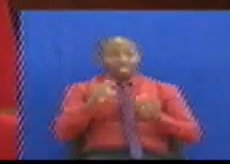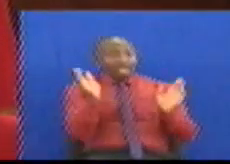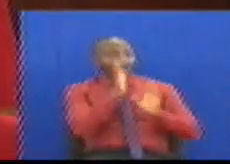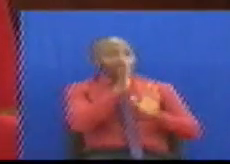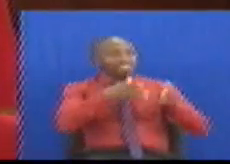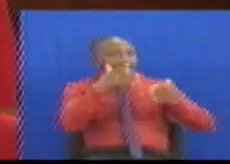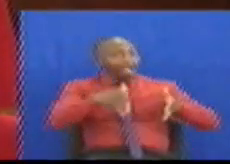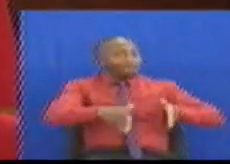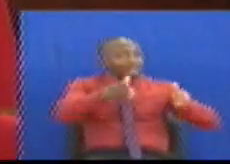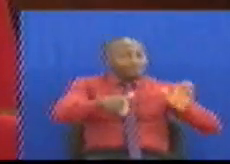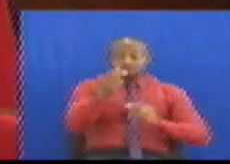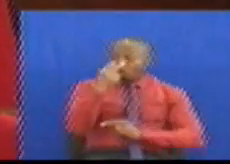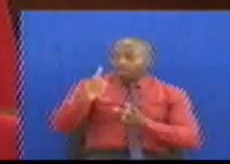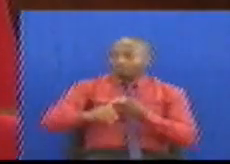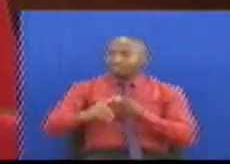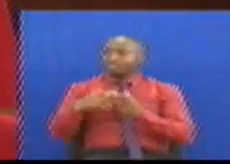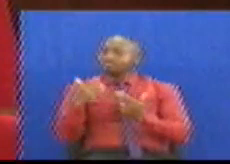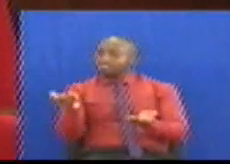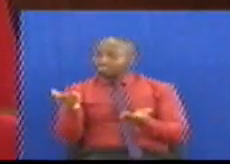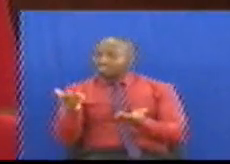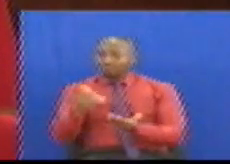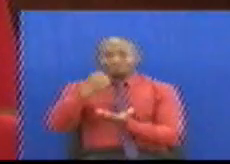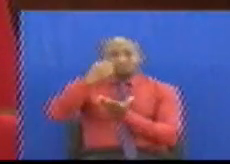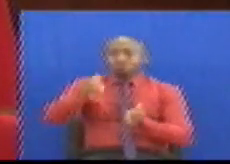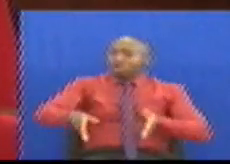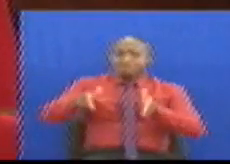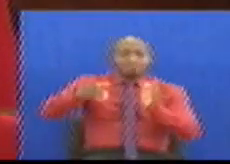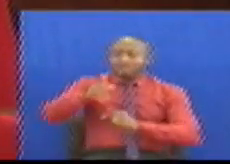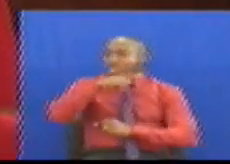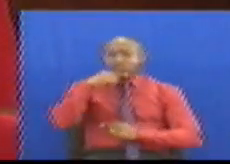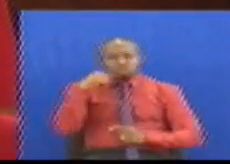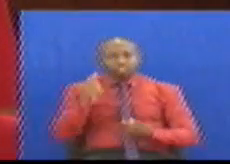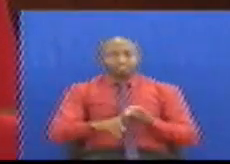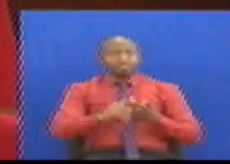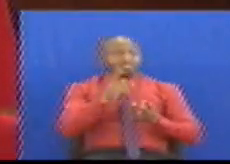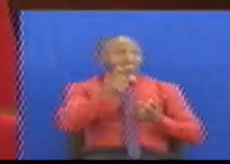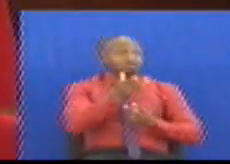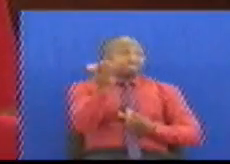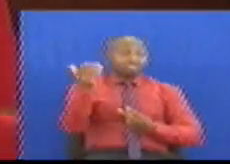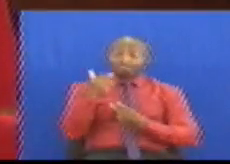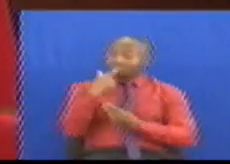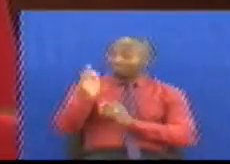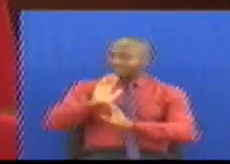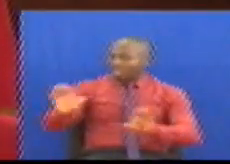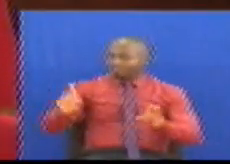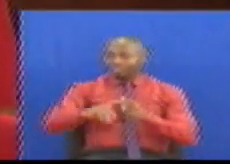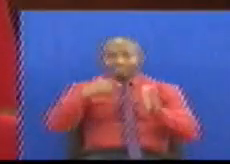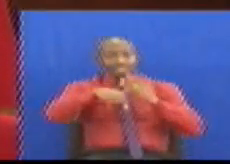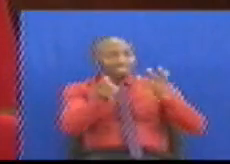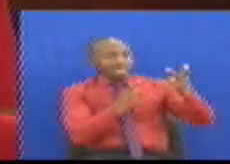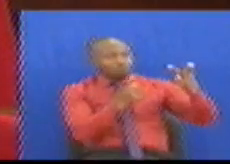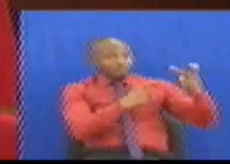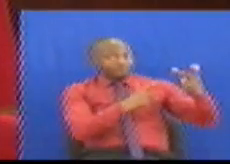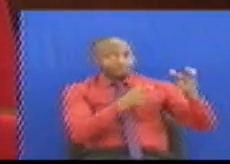tunaiona, pamoja na kuwa road fund haiwezi kutosheleza kama wengine walivyosema. Hapa katika takwimu yangu Mheshimiwa